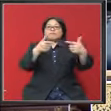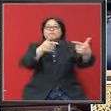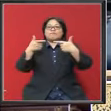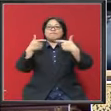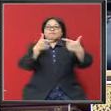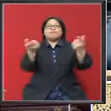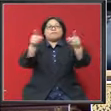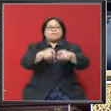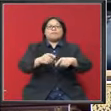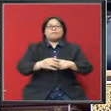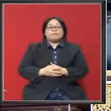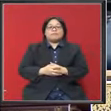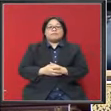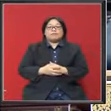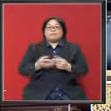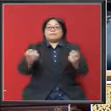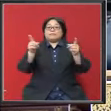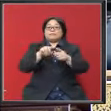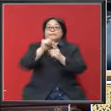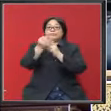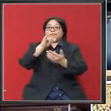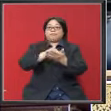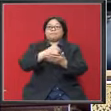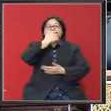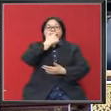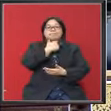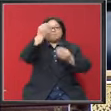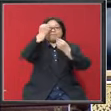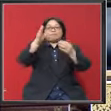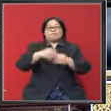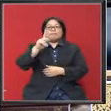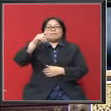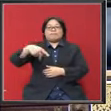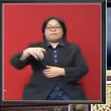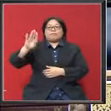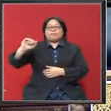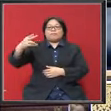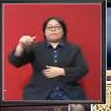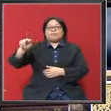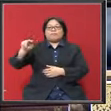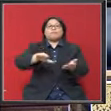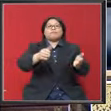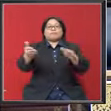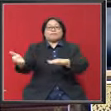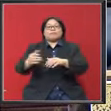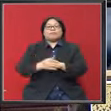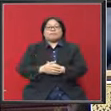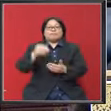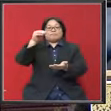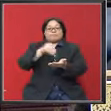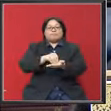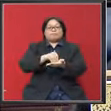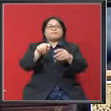berbalas tebakan telah berlaku dalam kejadian tersebut duka cita dimaklumkan koprol Bahrudin bin Ramli telah toko ban di